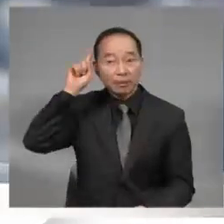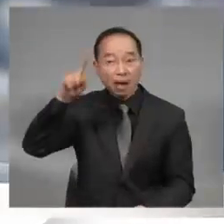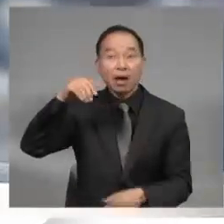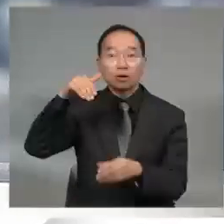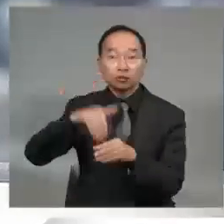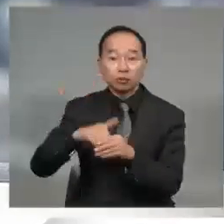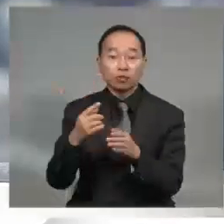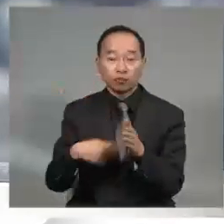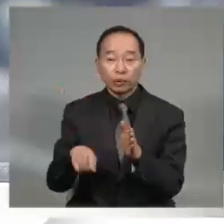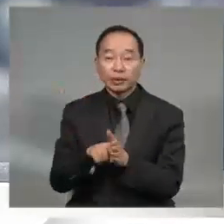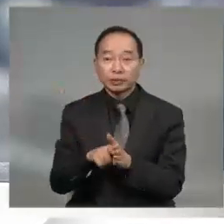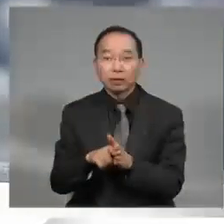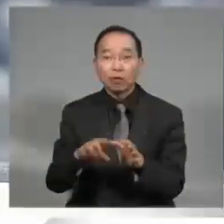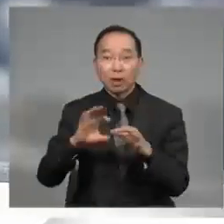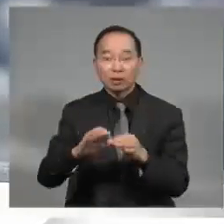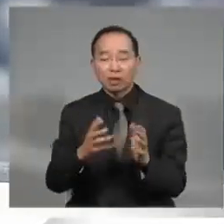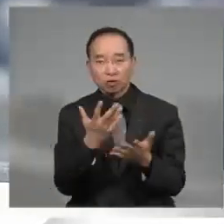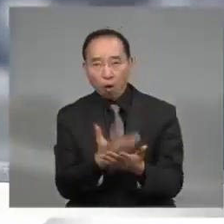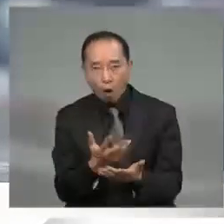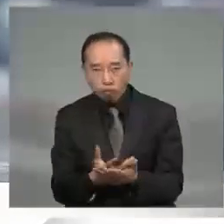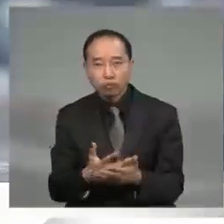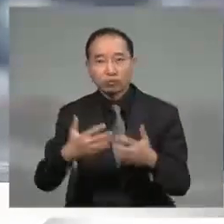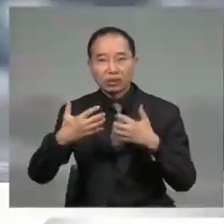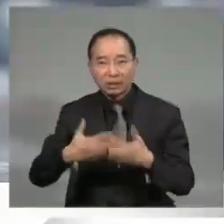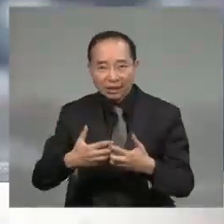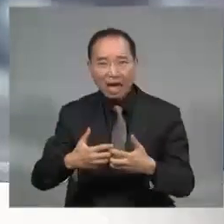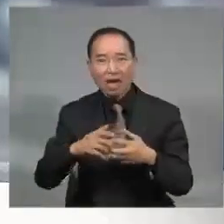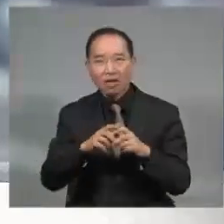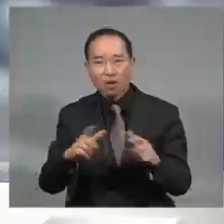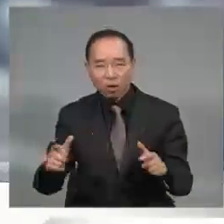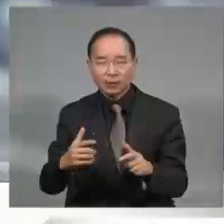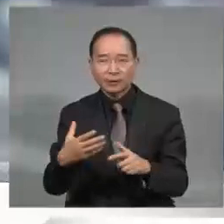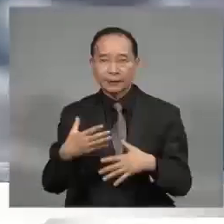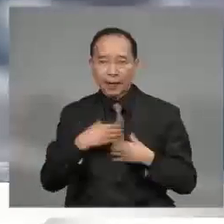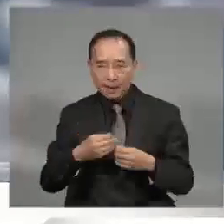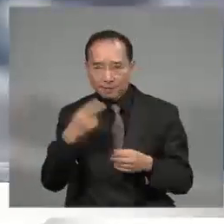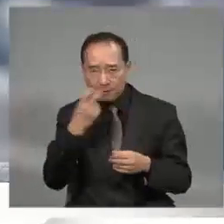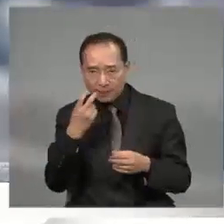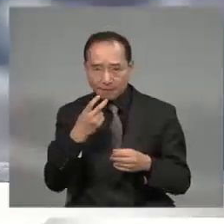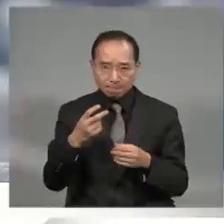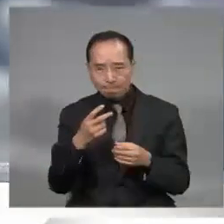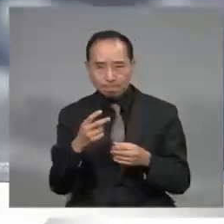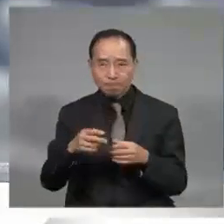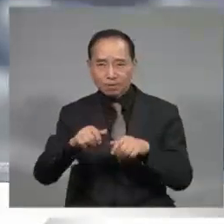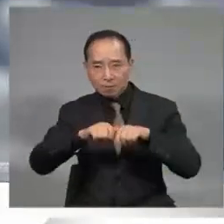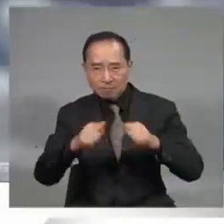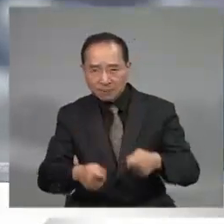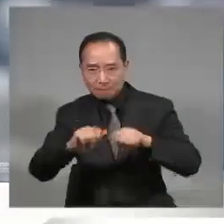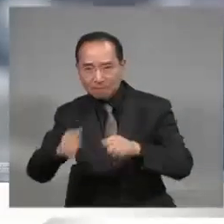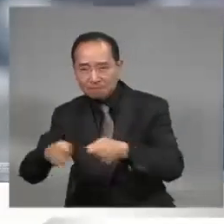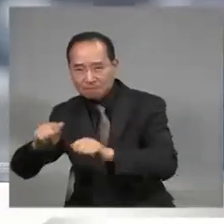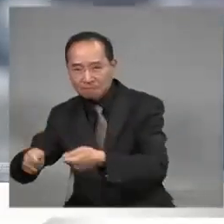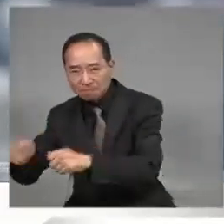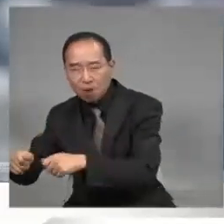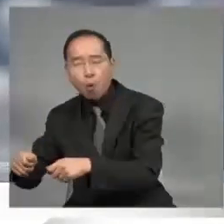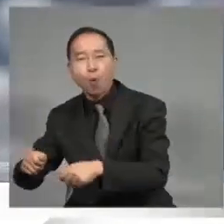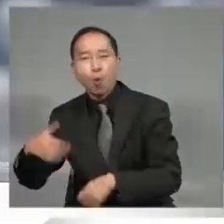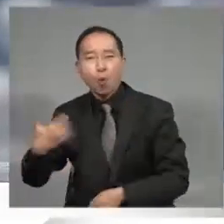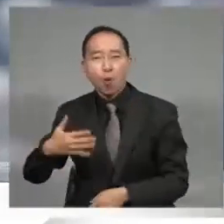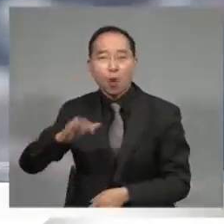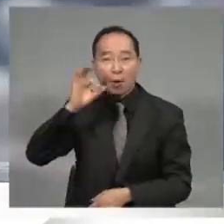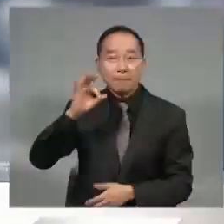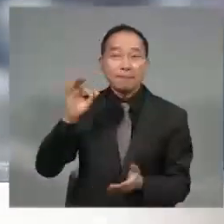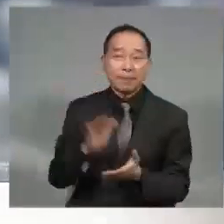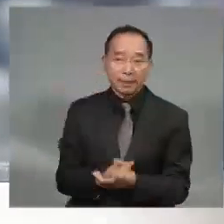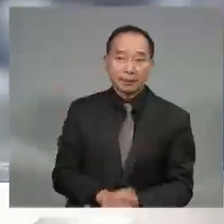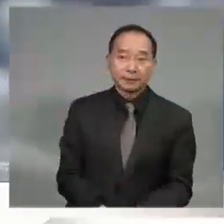투표를 위해서 관련된 서류 장비들 저렇게 안전하게 네, 정리를 철저하게 이제 보안상의 문제로 봉인하는 모습도 확인을 해보셨고요.